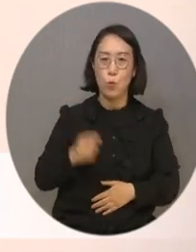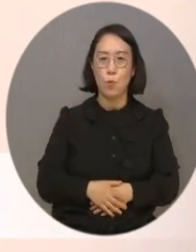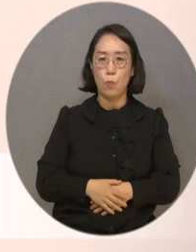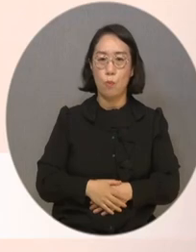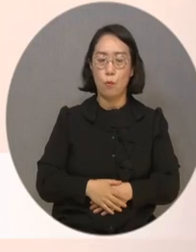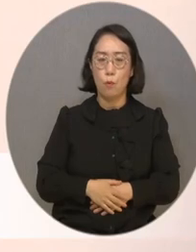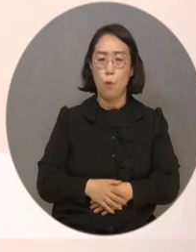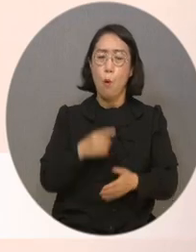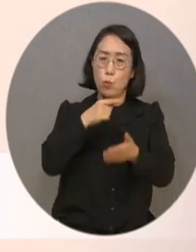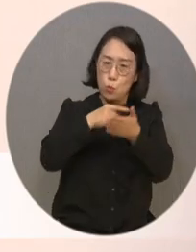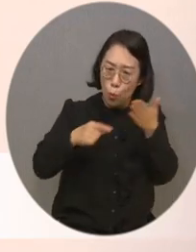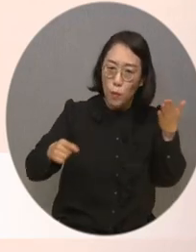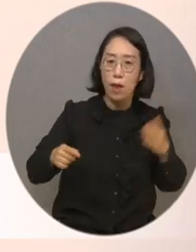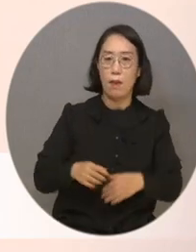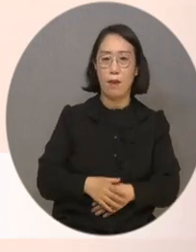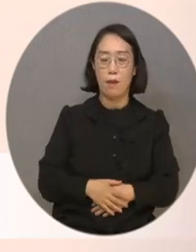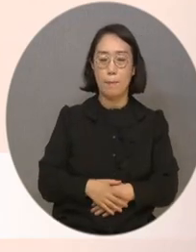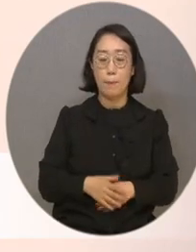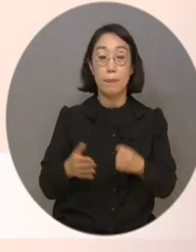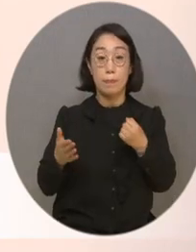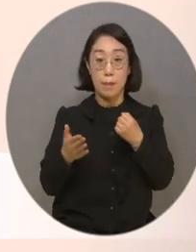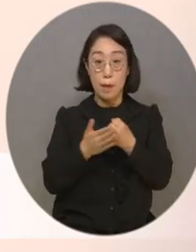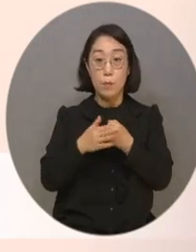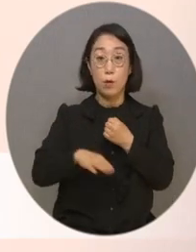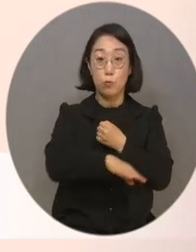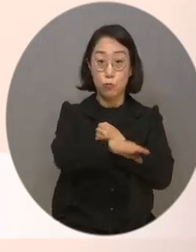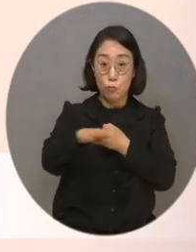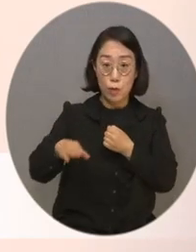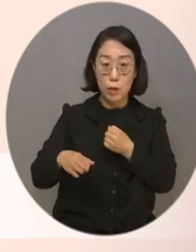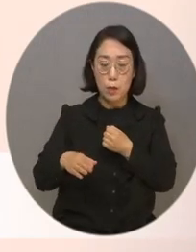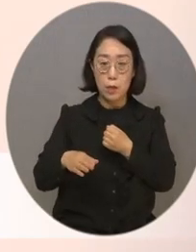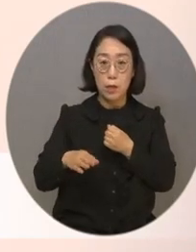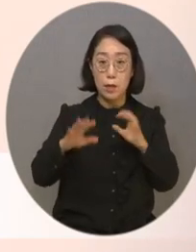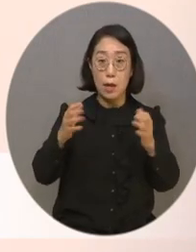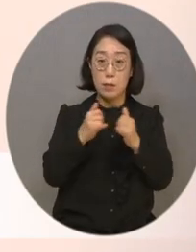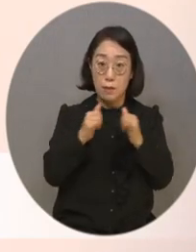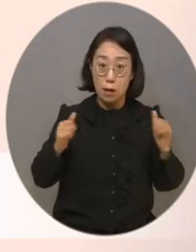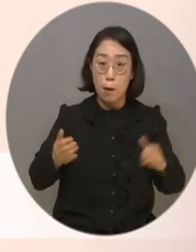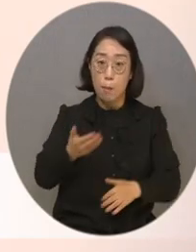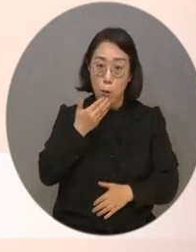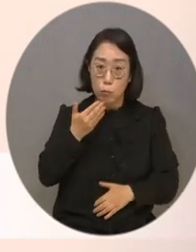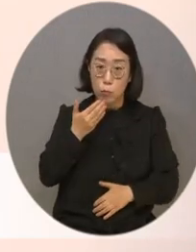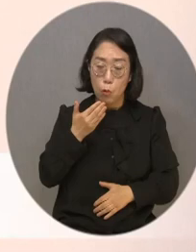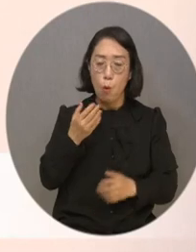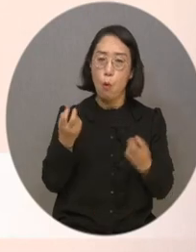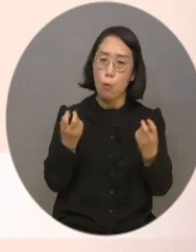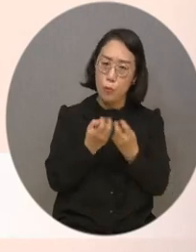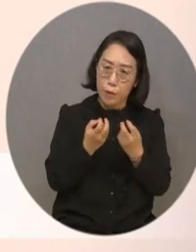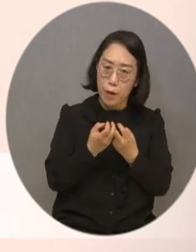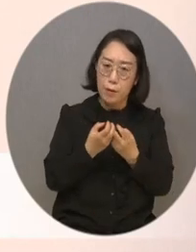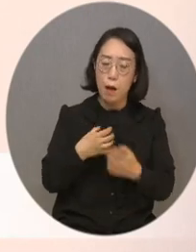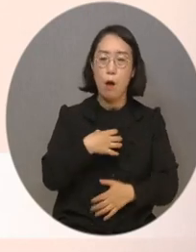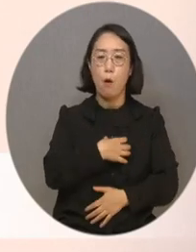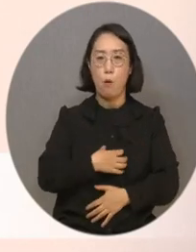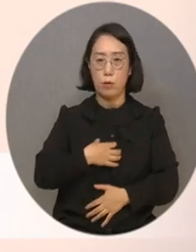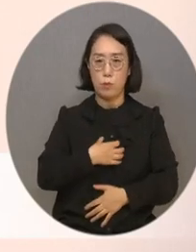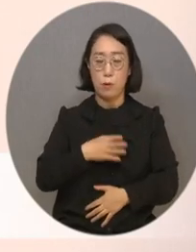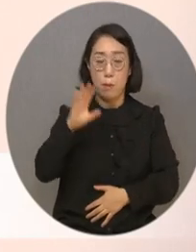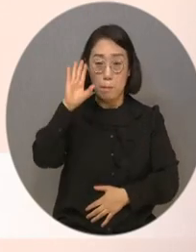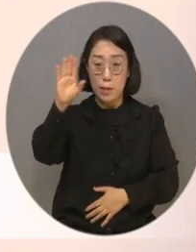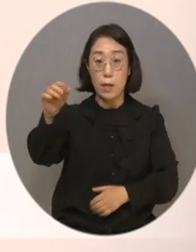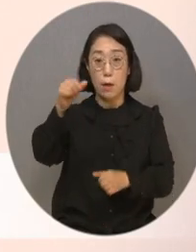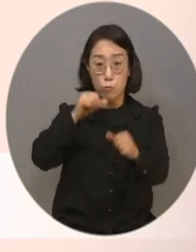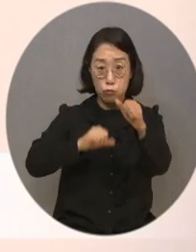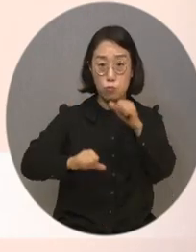할수록 오히려 손해를 본다. 이렇게 해서 우리 국민이 먹는 먹거리를 어떻게 만들어내나. 미래 세대